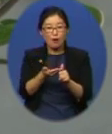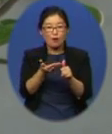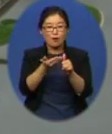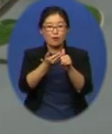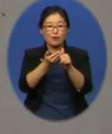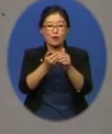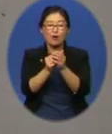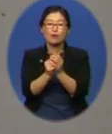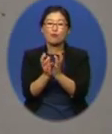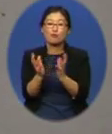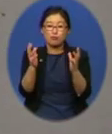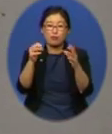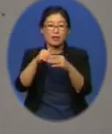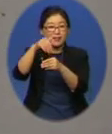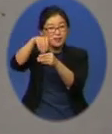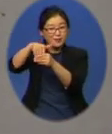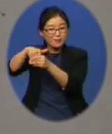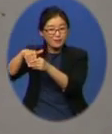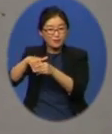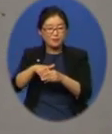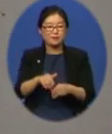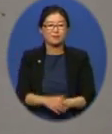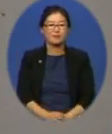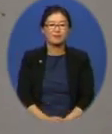심겨지고 있다고 합니다.